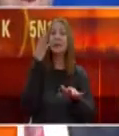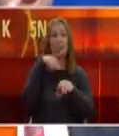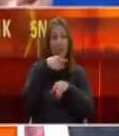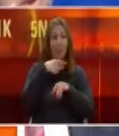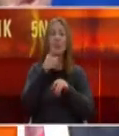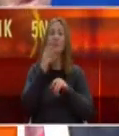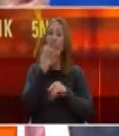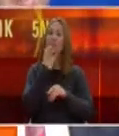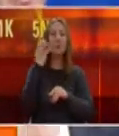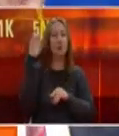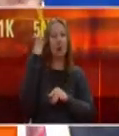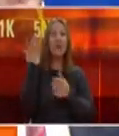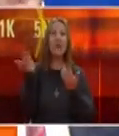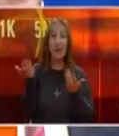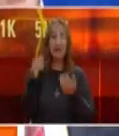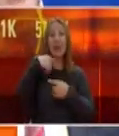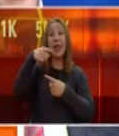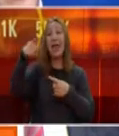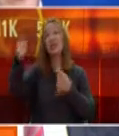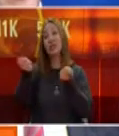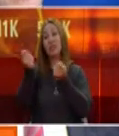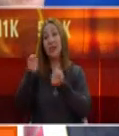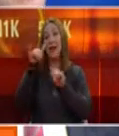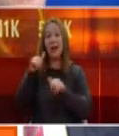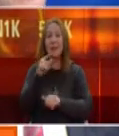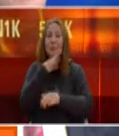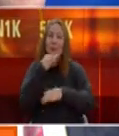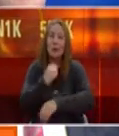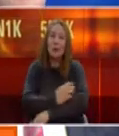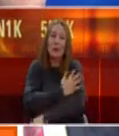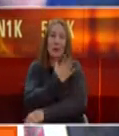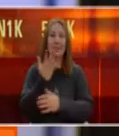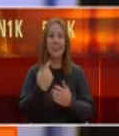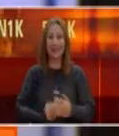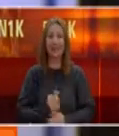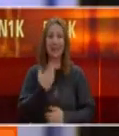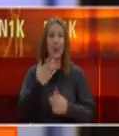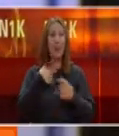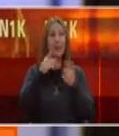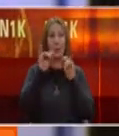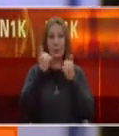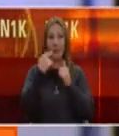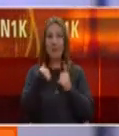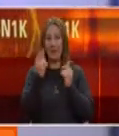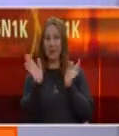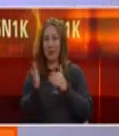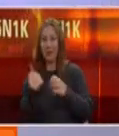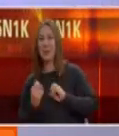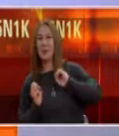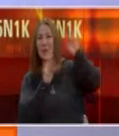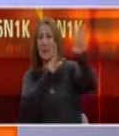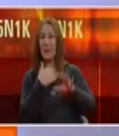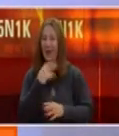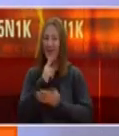Ki Sabancı Vakfı evet. Ve diğer çalışanları da aynı hazzı hissedeceklerdir. Evet, ben de benim oğlanın oyuncaklardan bir kısmını yollamaya karar verdim bu